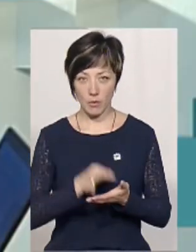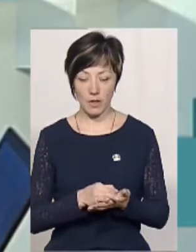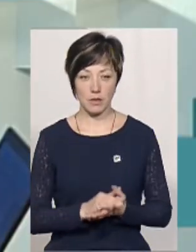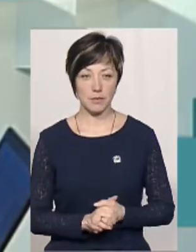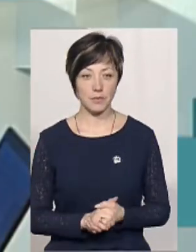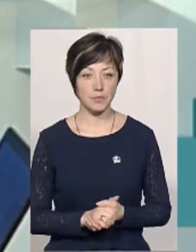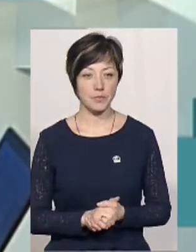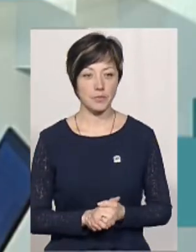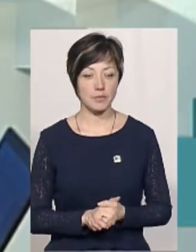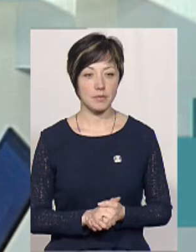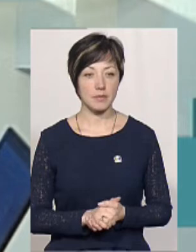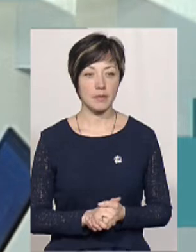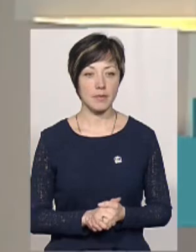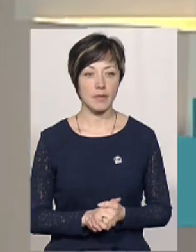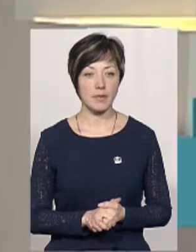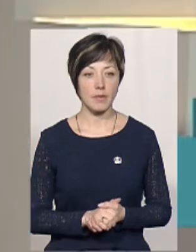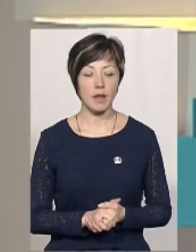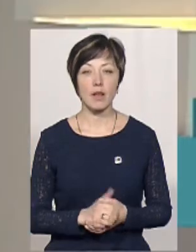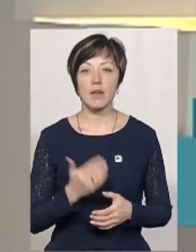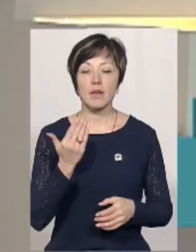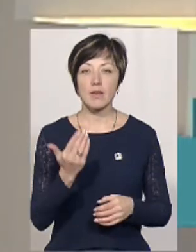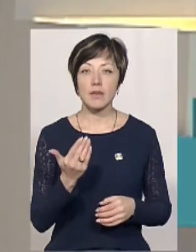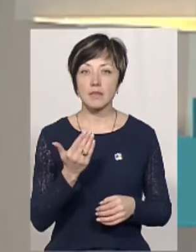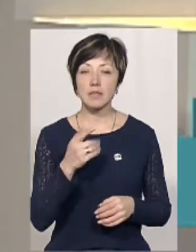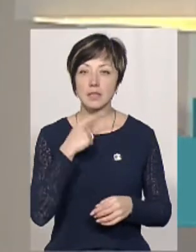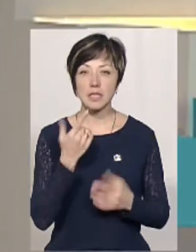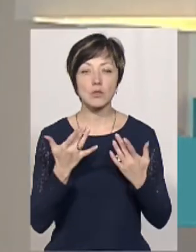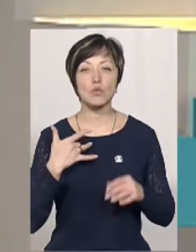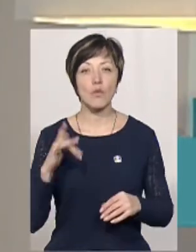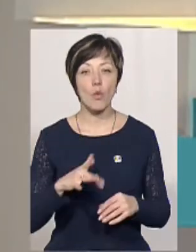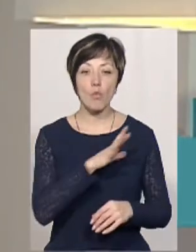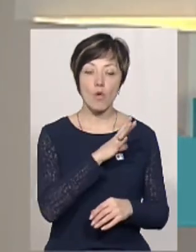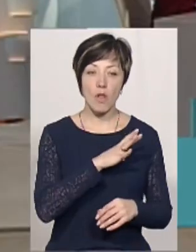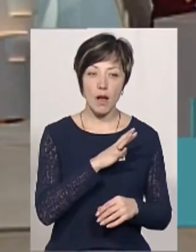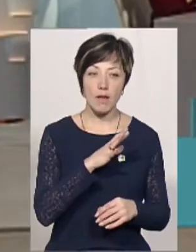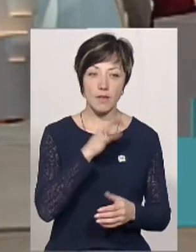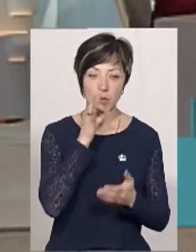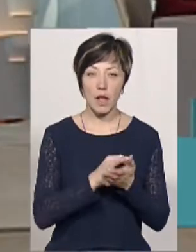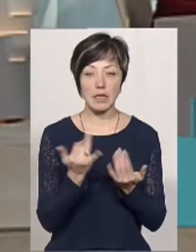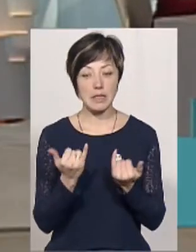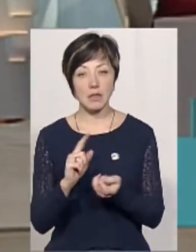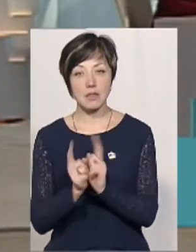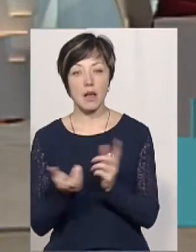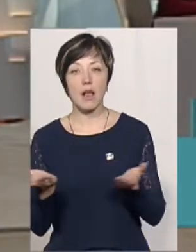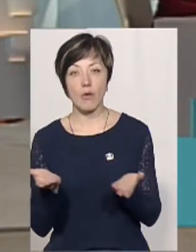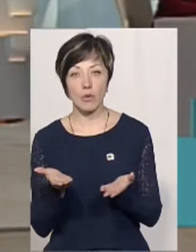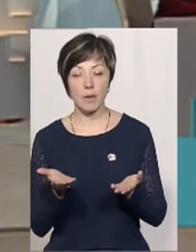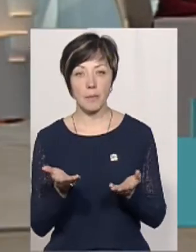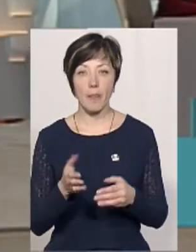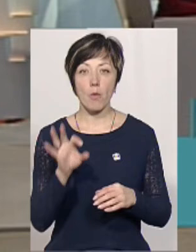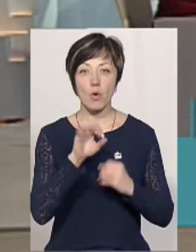відповідальність. Наскільки ви не раз зауважили, що більш сувора, наскільки, якою була ця відповідальність, якою стала? З